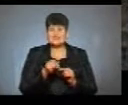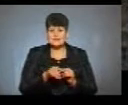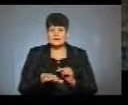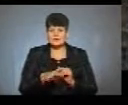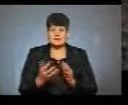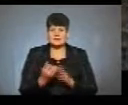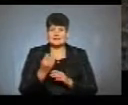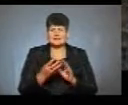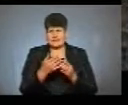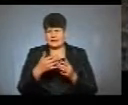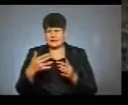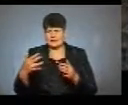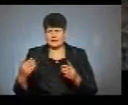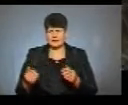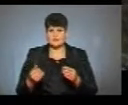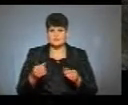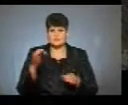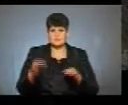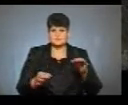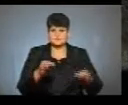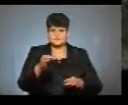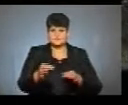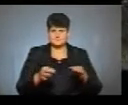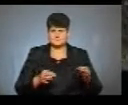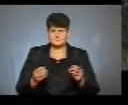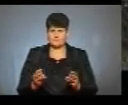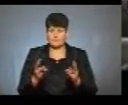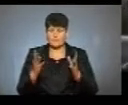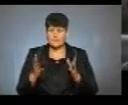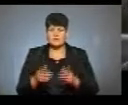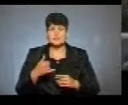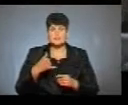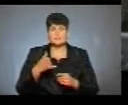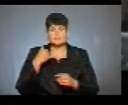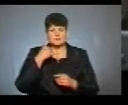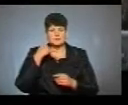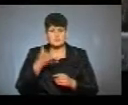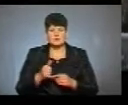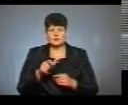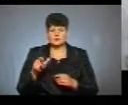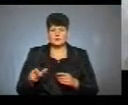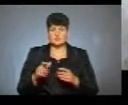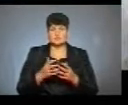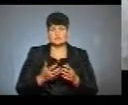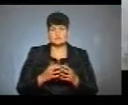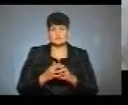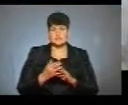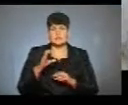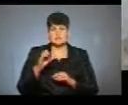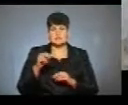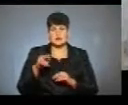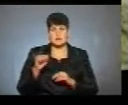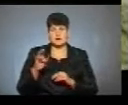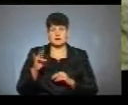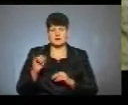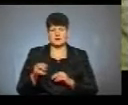виявили декілька тліючих торф'яних осередків. За його словами, про пожежу повідомили жителі села Сапанів 23 вересня о 8